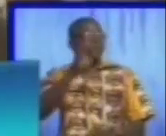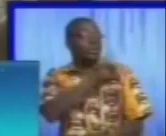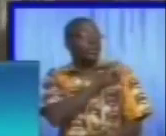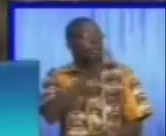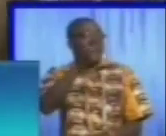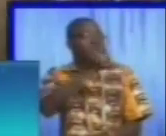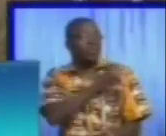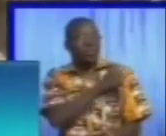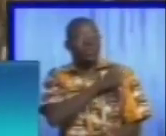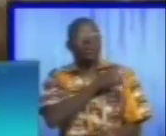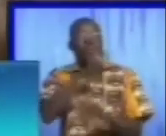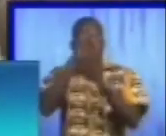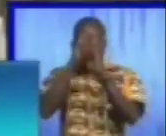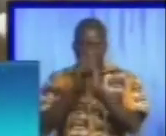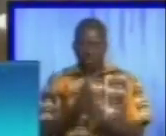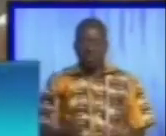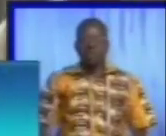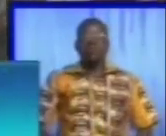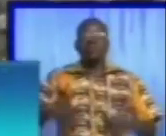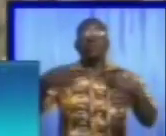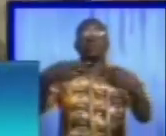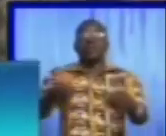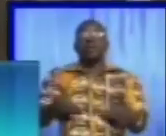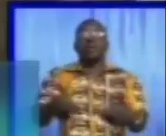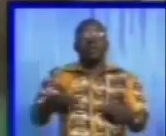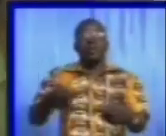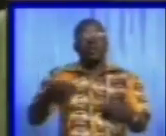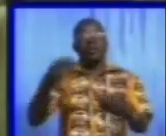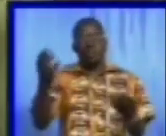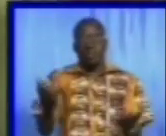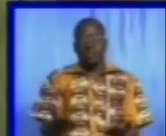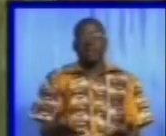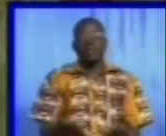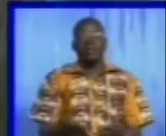Un vibrant hommage lui a été rendu à l'occasion.